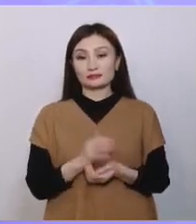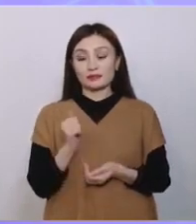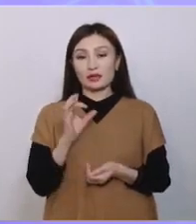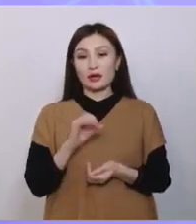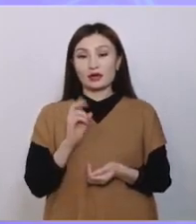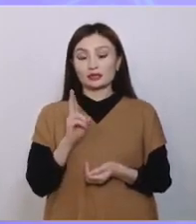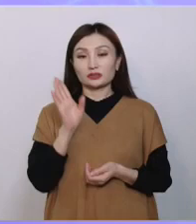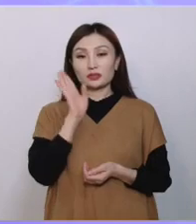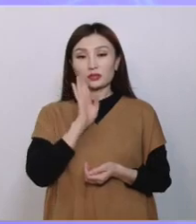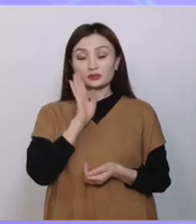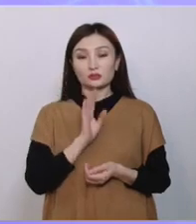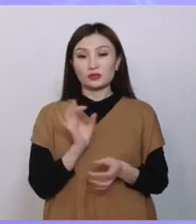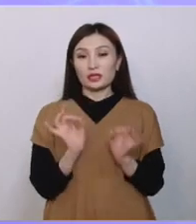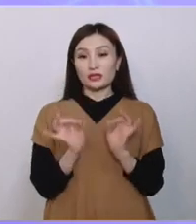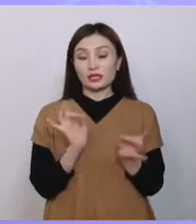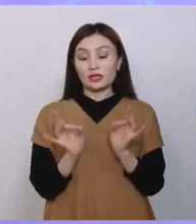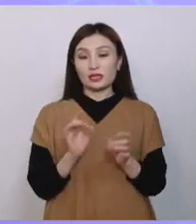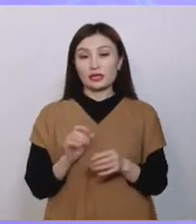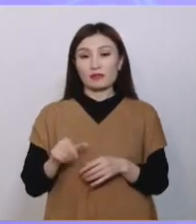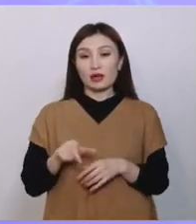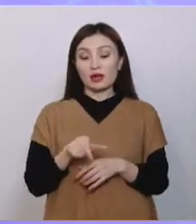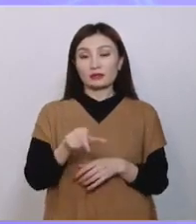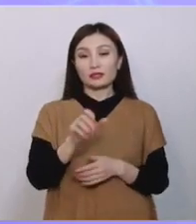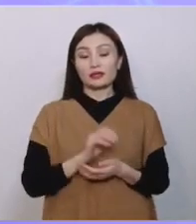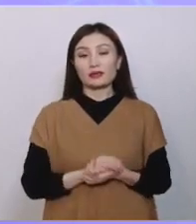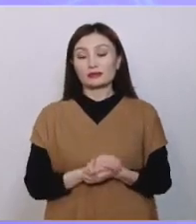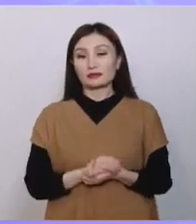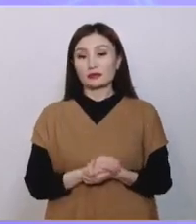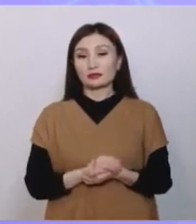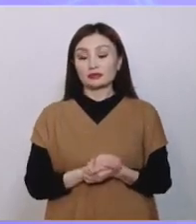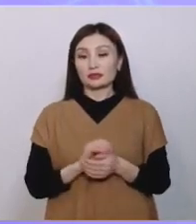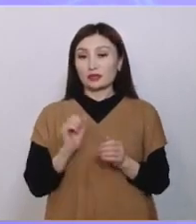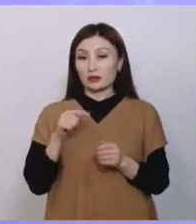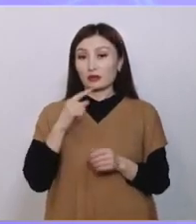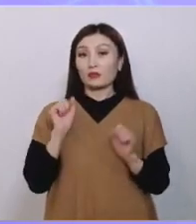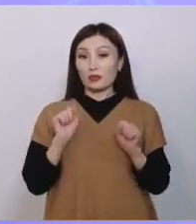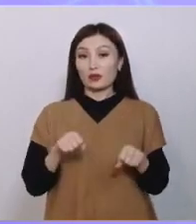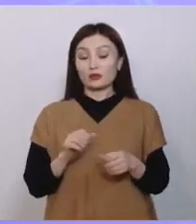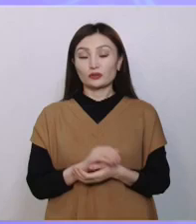Арықта су шылдырап ағып жатат, десек болу бұл?